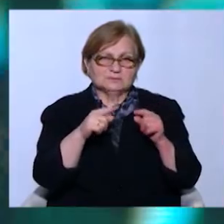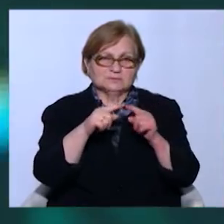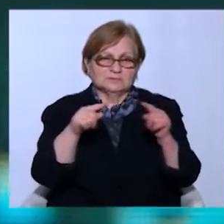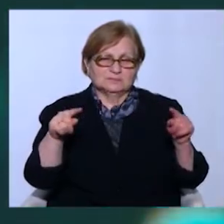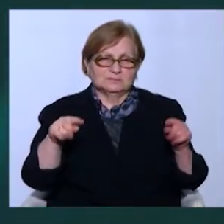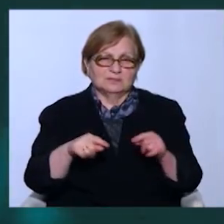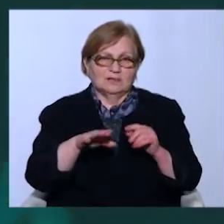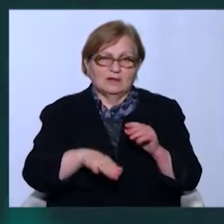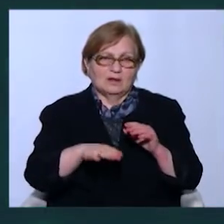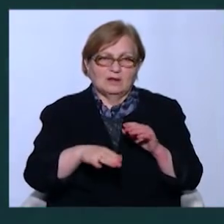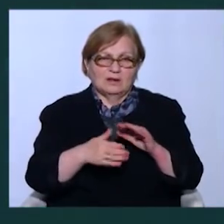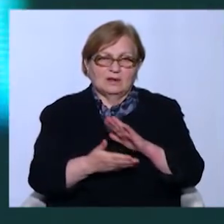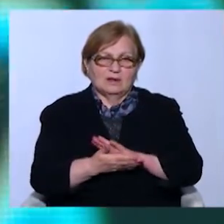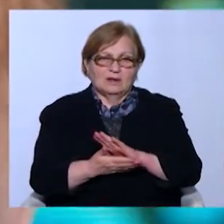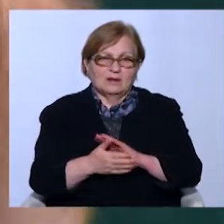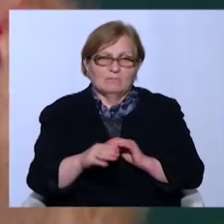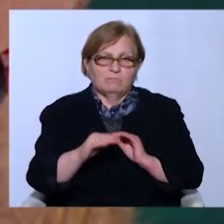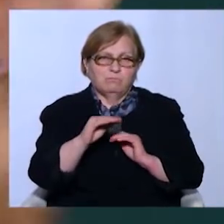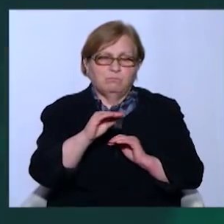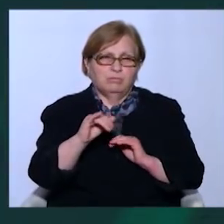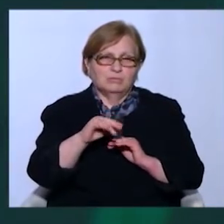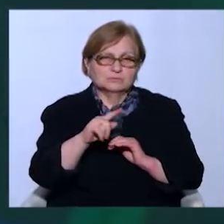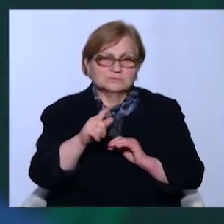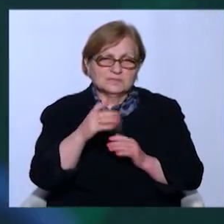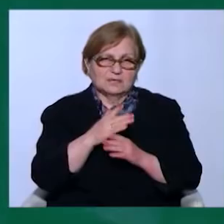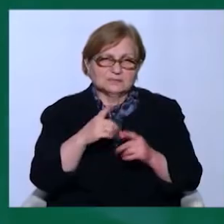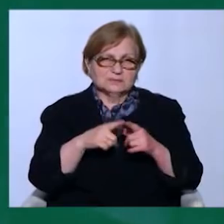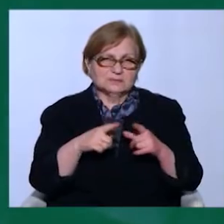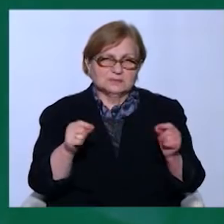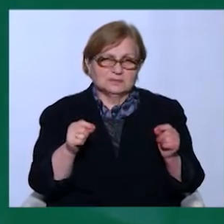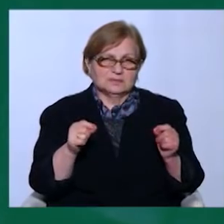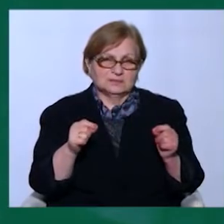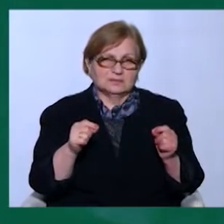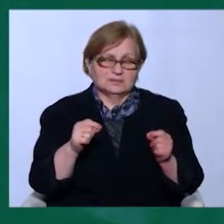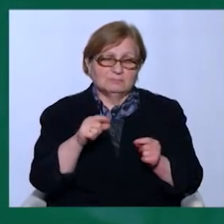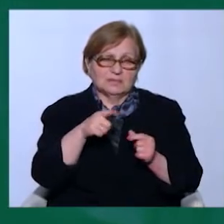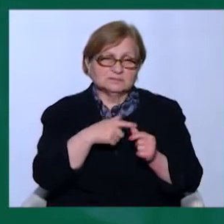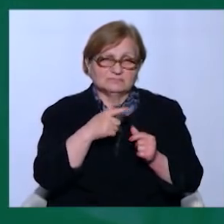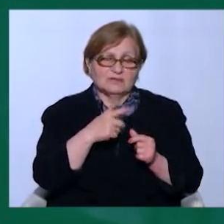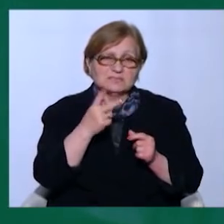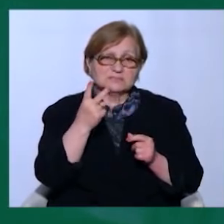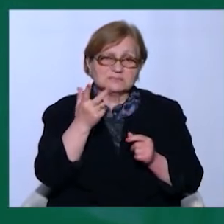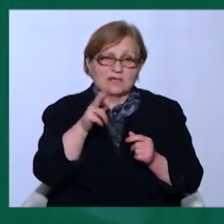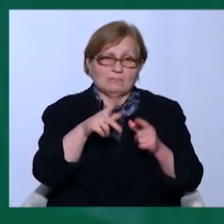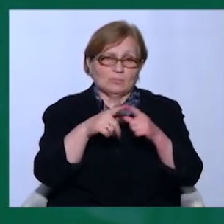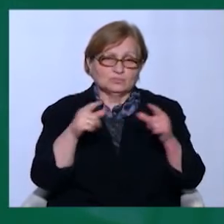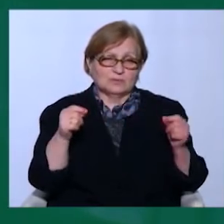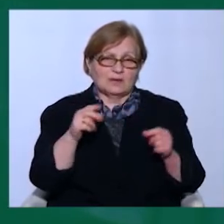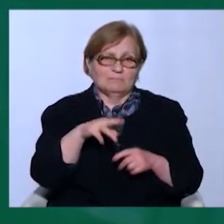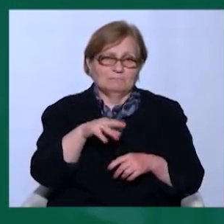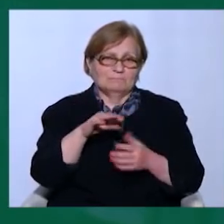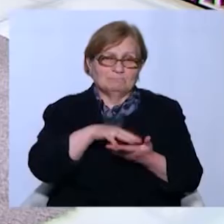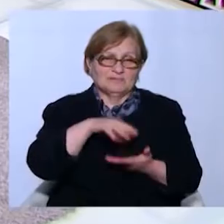მისი ფუძე, როგორც ვეძახით ჩვენ, არის სამკუთხედი, ამიტომ მას სამკუთხა პირამიდას ეძახიან.